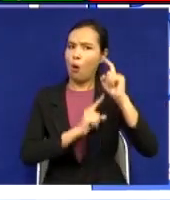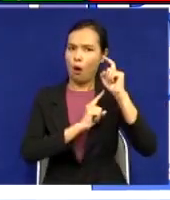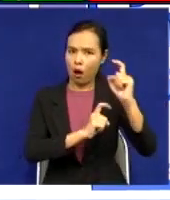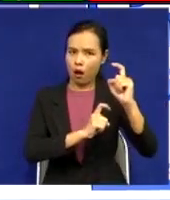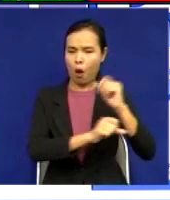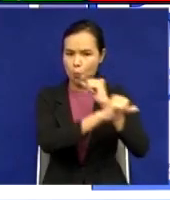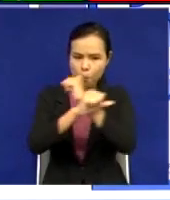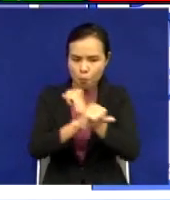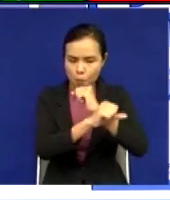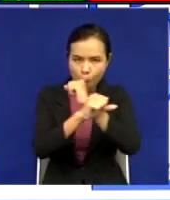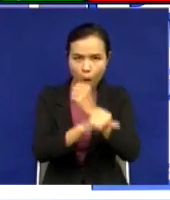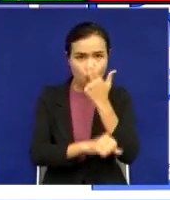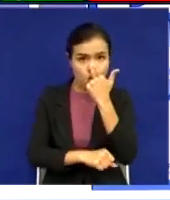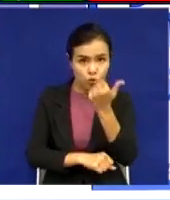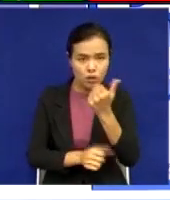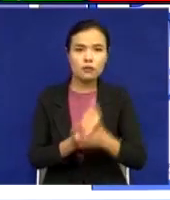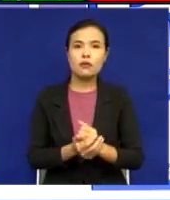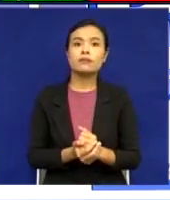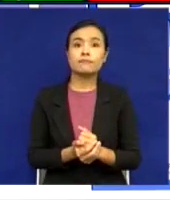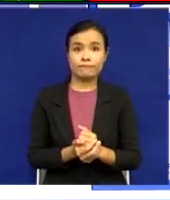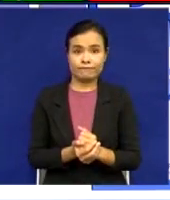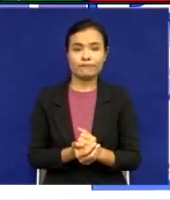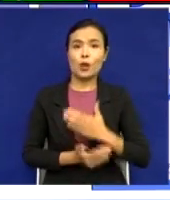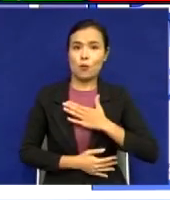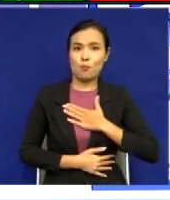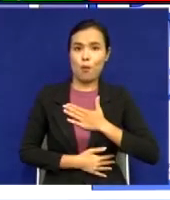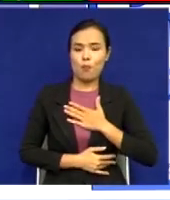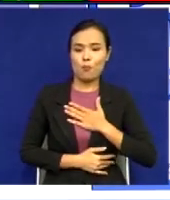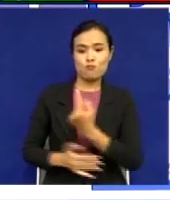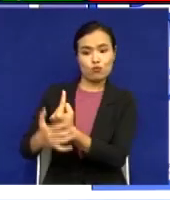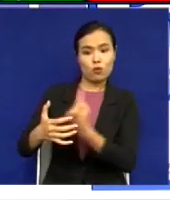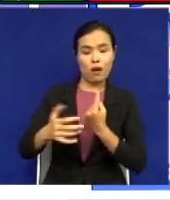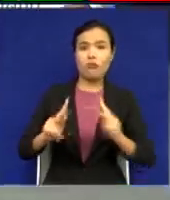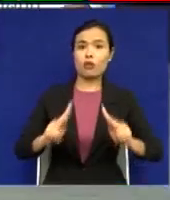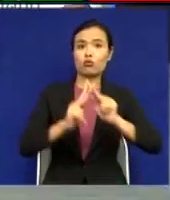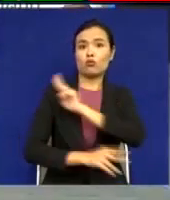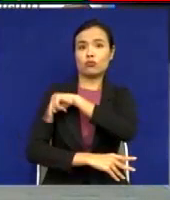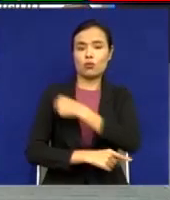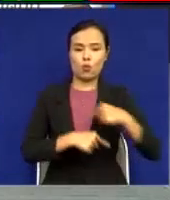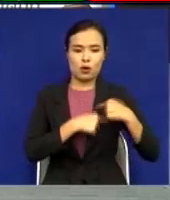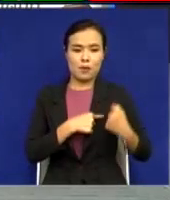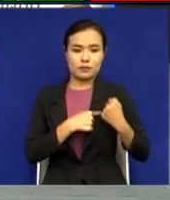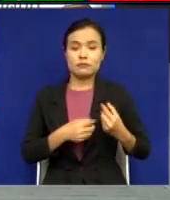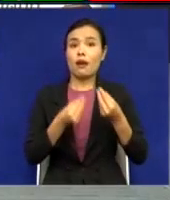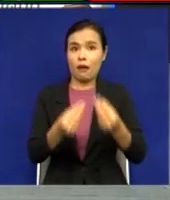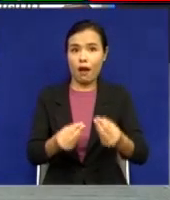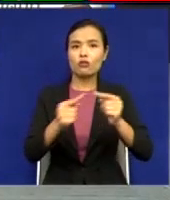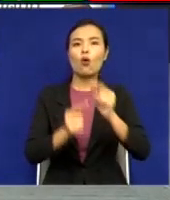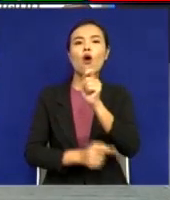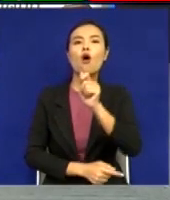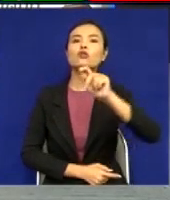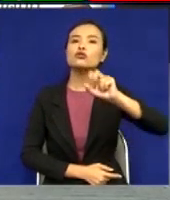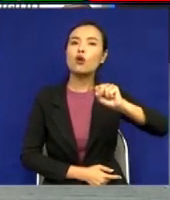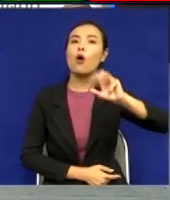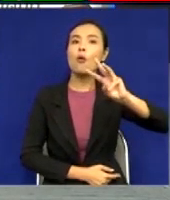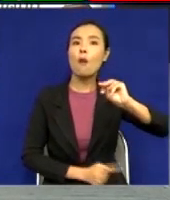วันนี้ผมก็จึงมาในนามของกระทรวงสาธารณสุขเพื่อให้กำลังใจพี่น้องอสม.ทั่วประเทศแล้วก็อาจจ